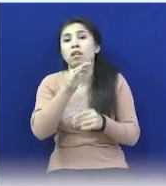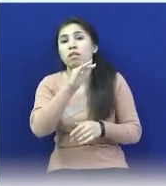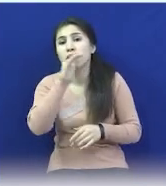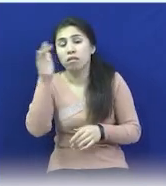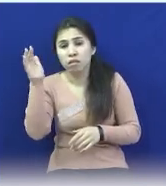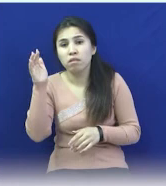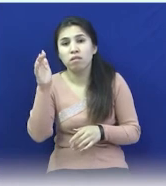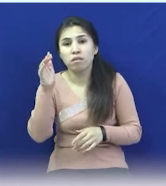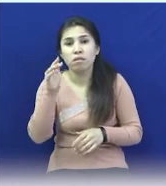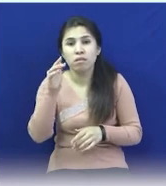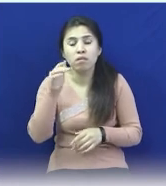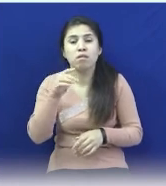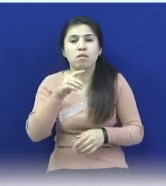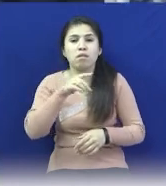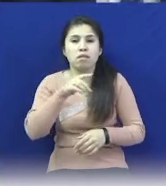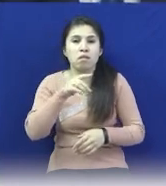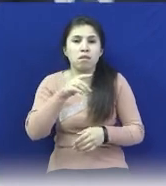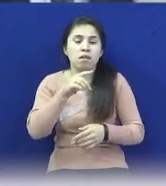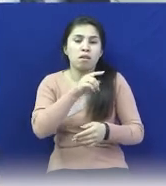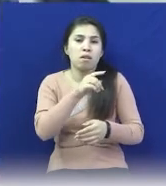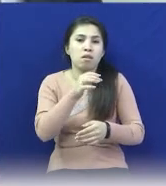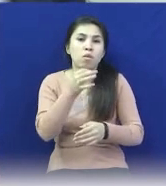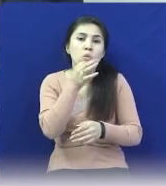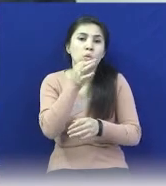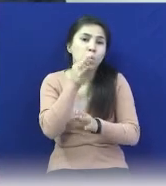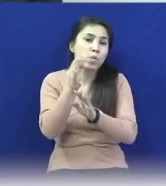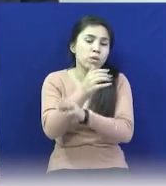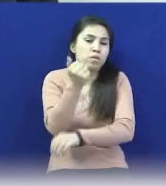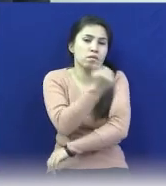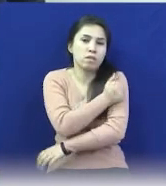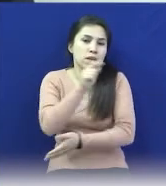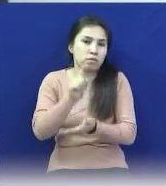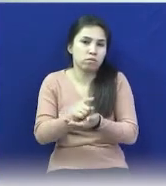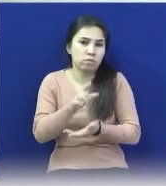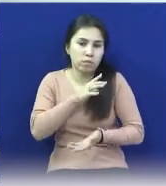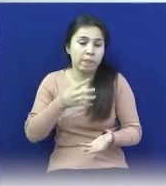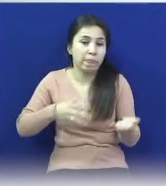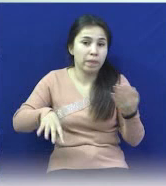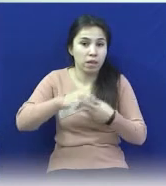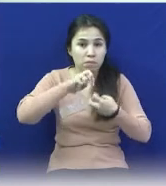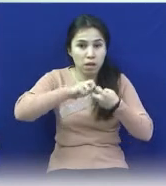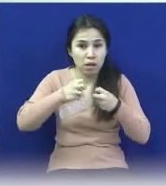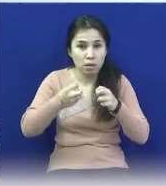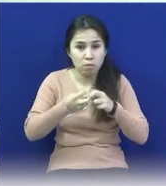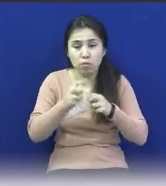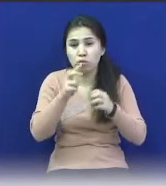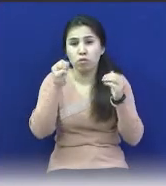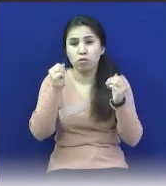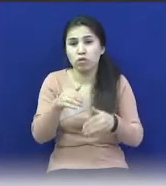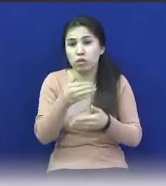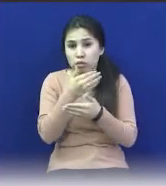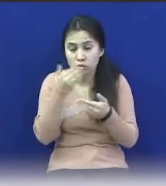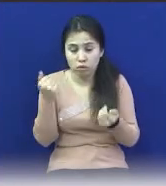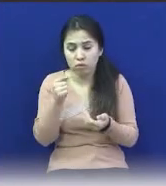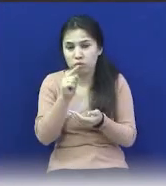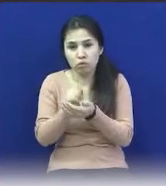и задачи по дальнейшей охране здоровья населения, улучшение качества жизни и продолжительности. Стоит отметить, что проект реализуется